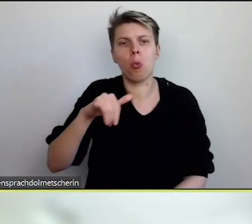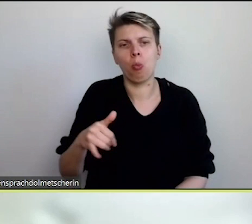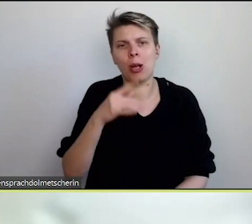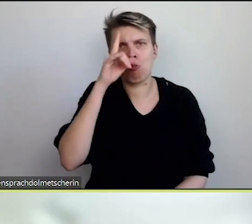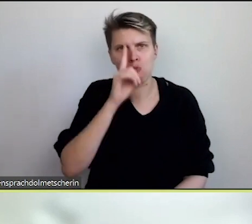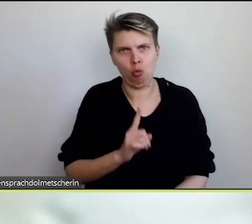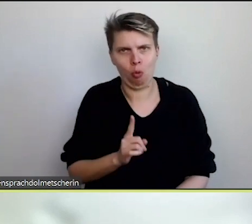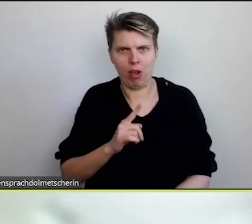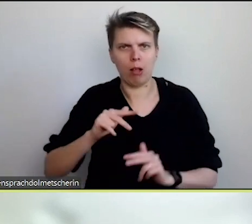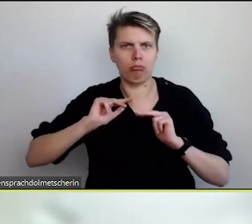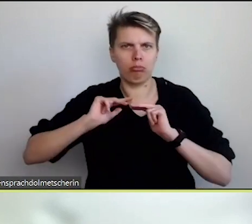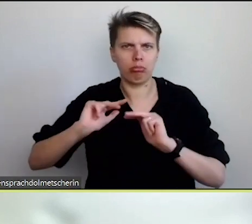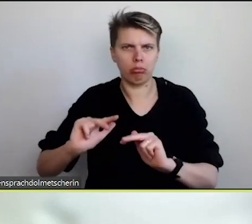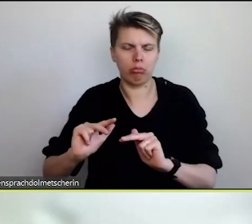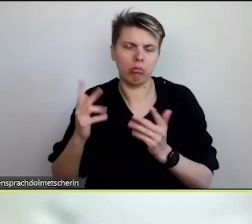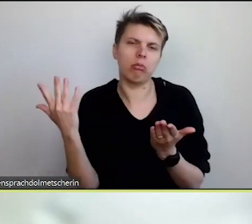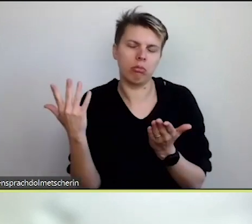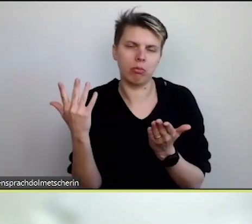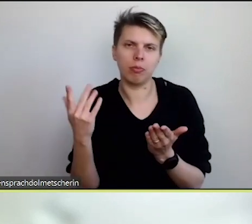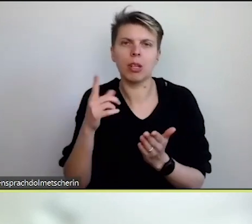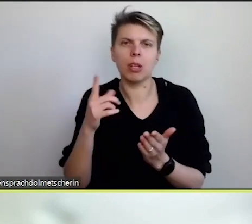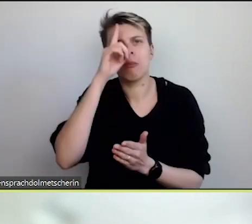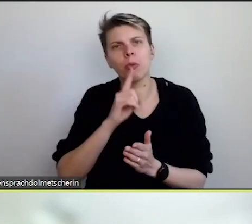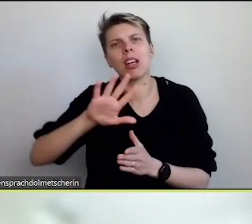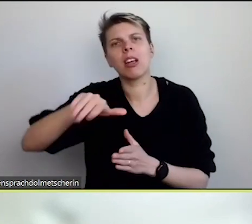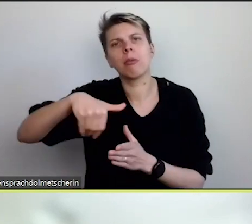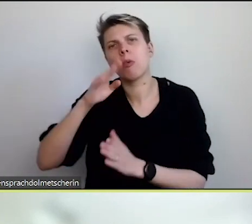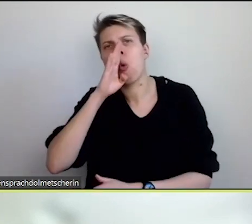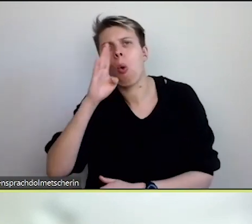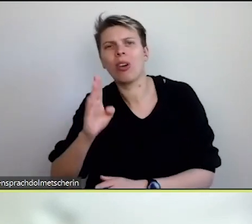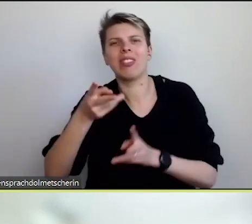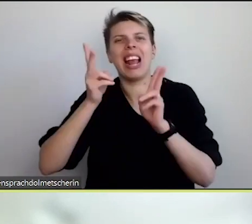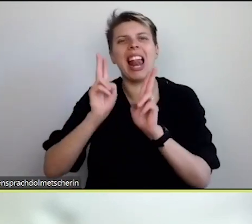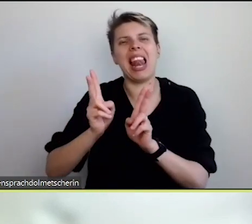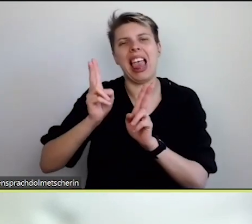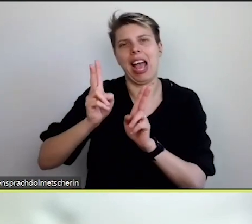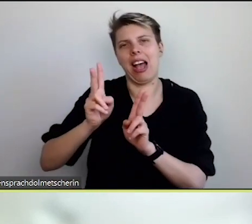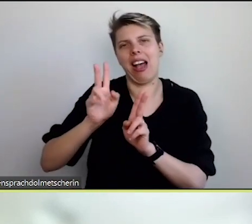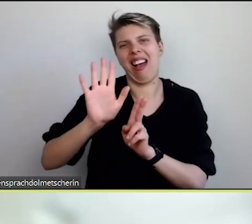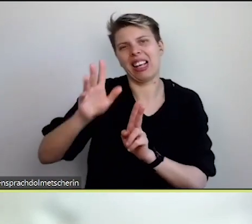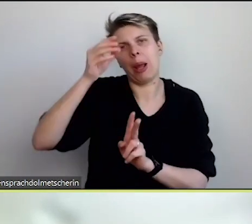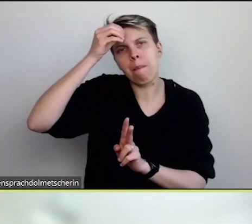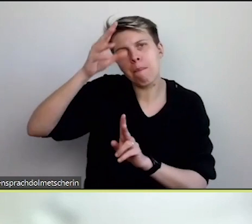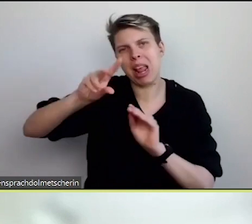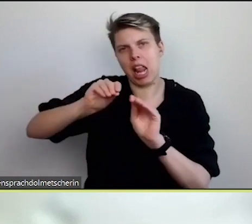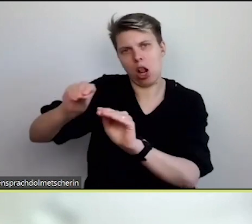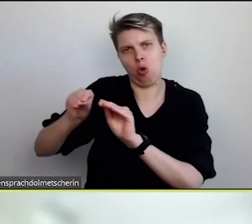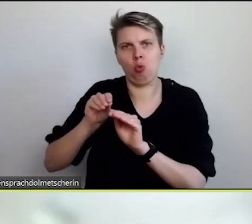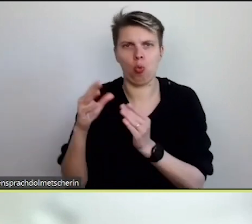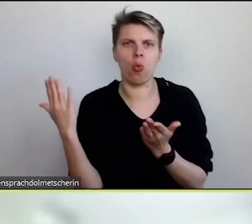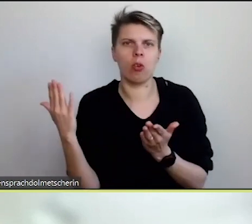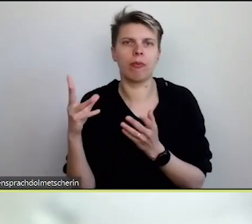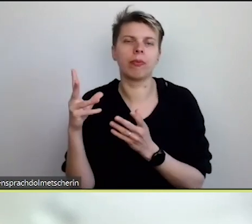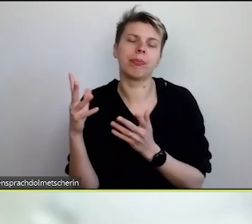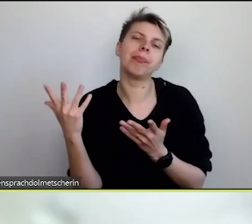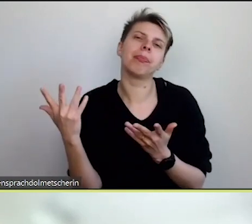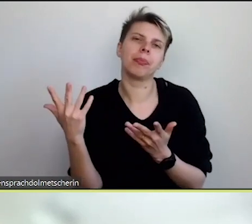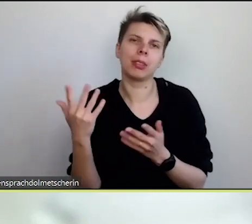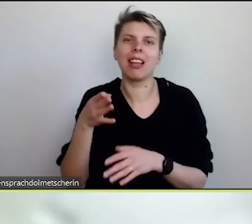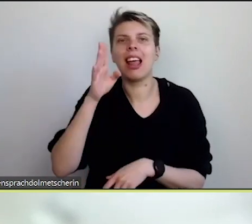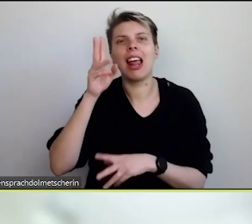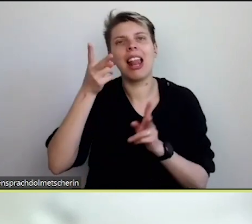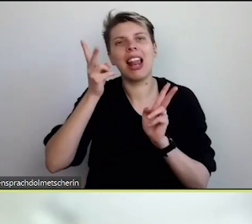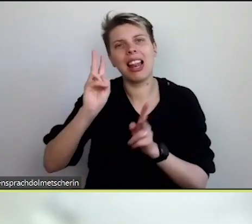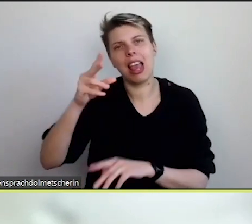Das ist das Dortmunder Profil für inklusionsorientierte LehrerInnenbildung, was über die qualitätsoffensive Lehrerbildung